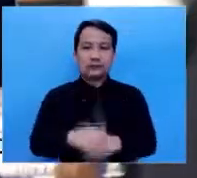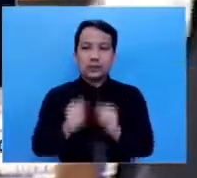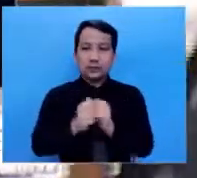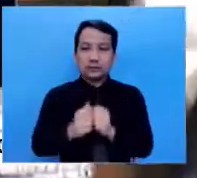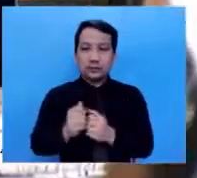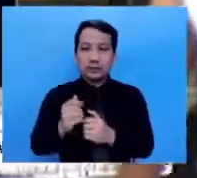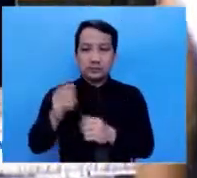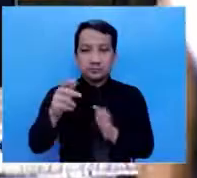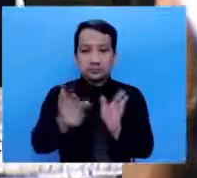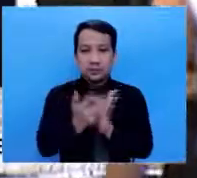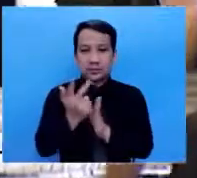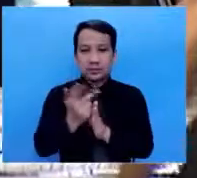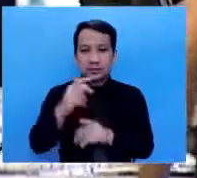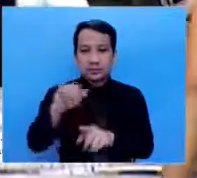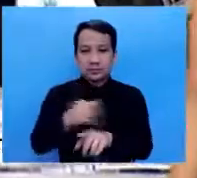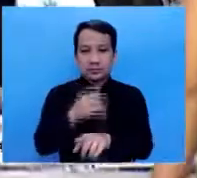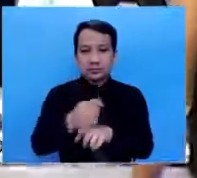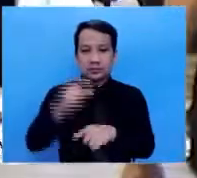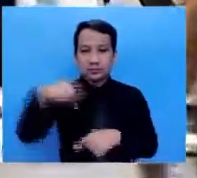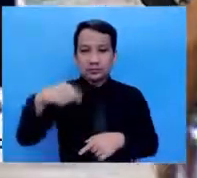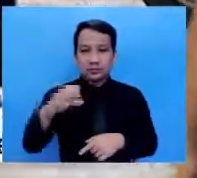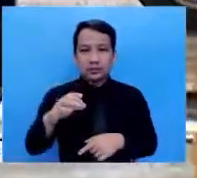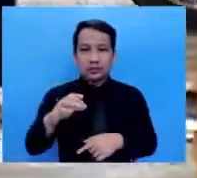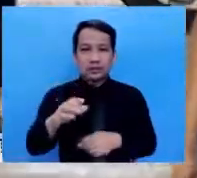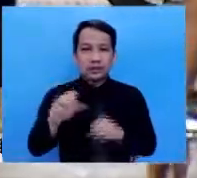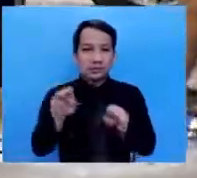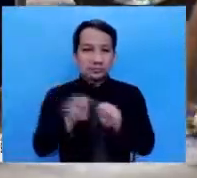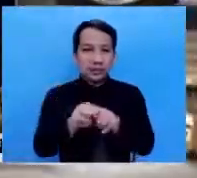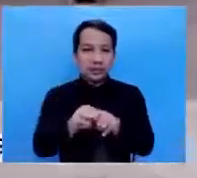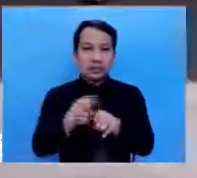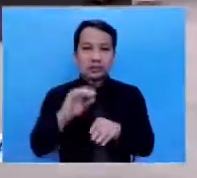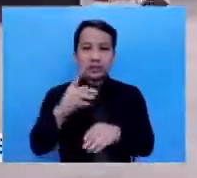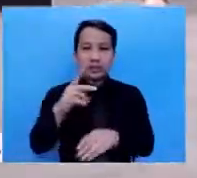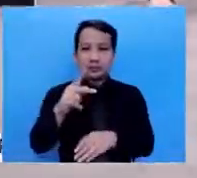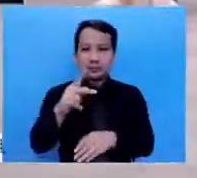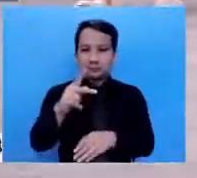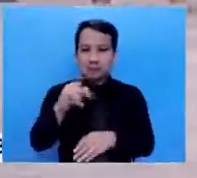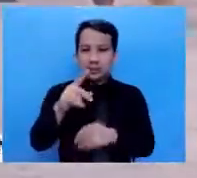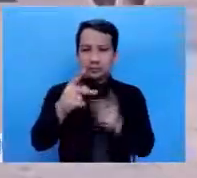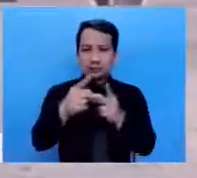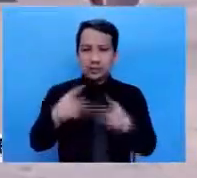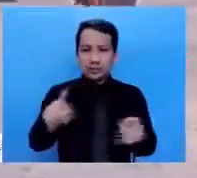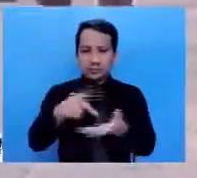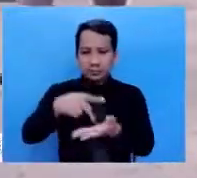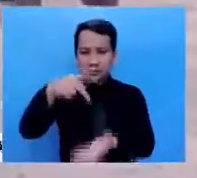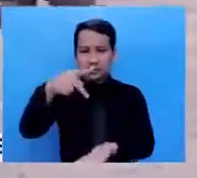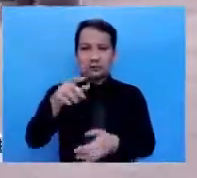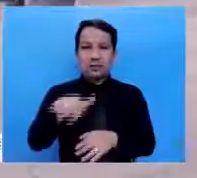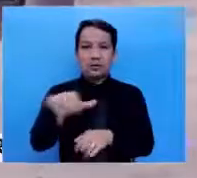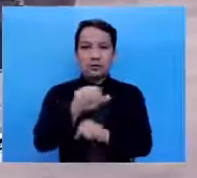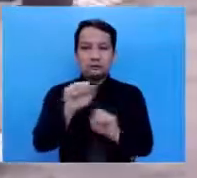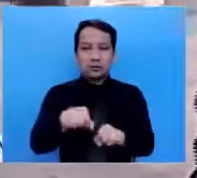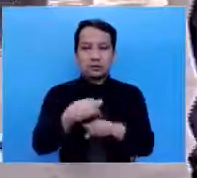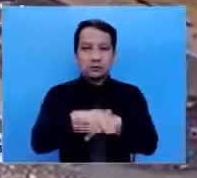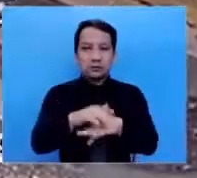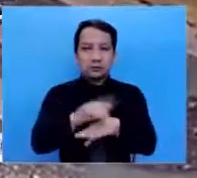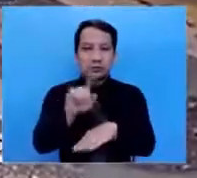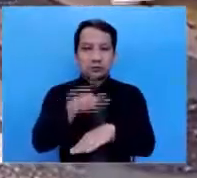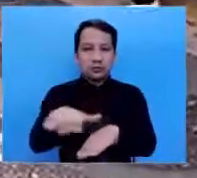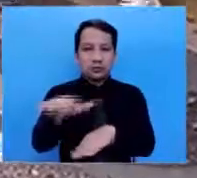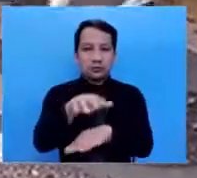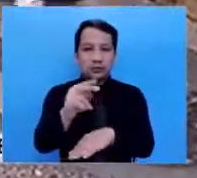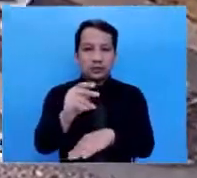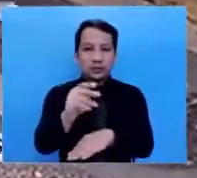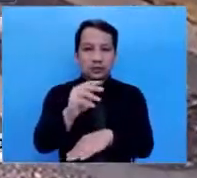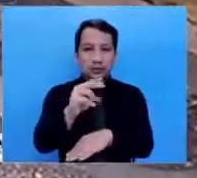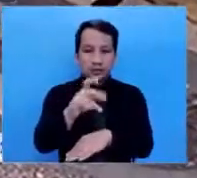Pasig, San Juan, Quezon City, Marikina at Pateros. Kasabay niyan, mananatili rin sa Alert Level 1 ng Metro Manila mula